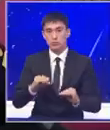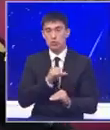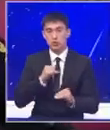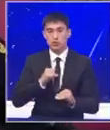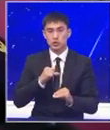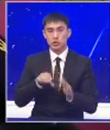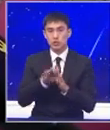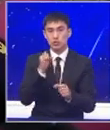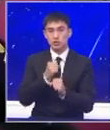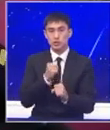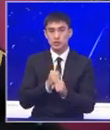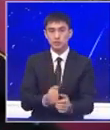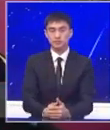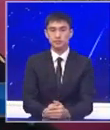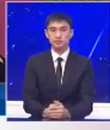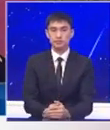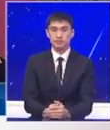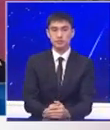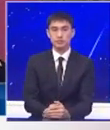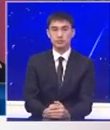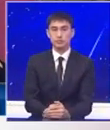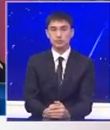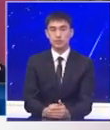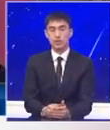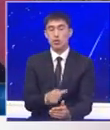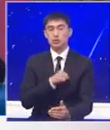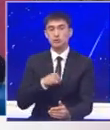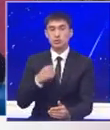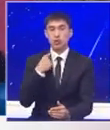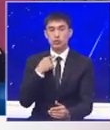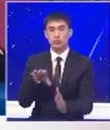жасады. Ардап, дауысымды бердім.